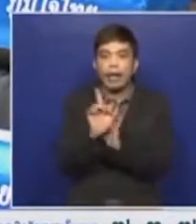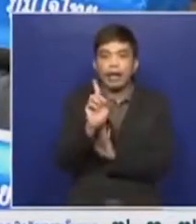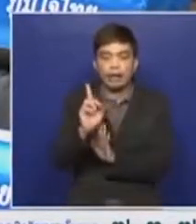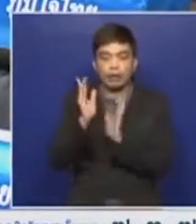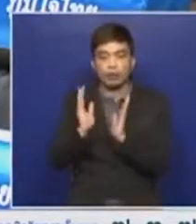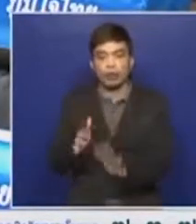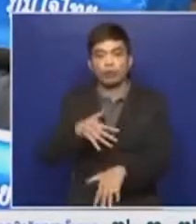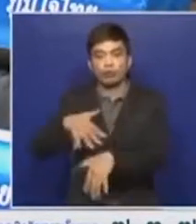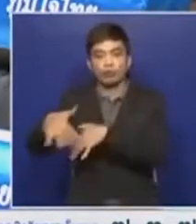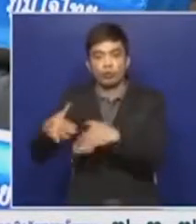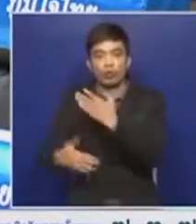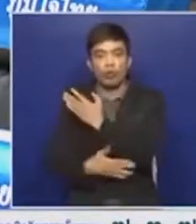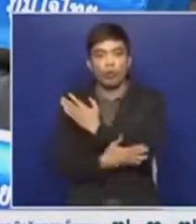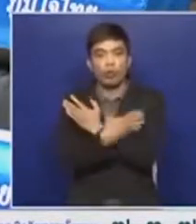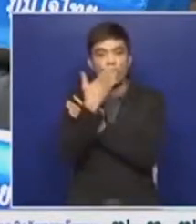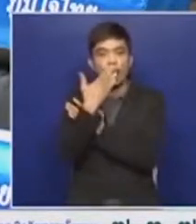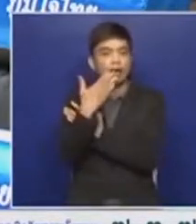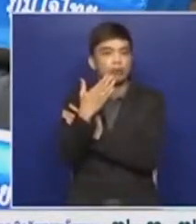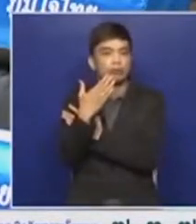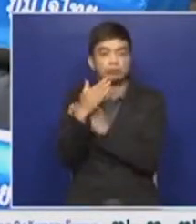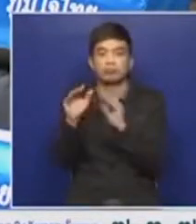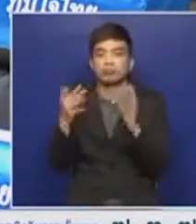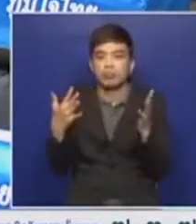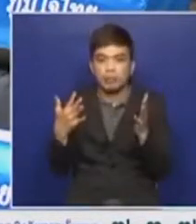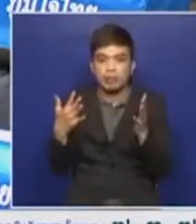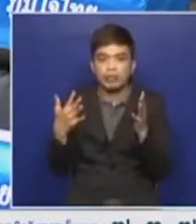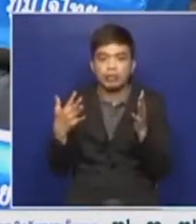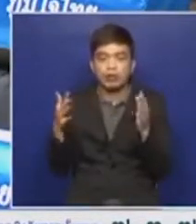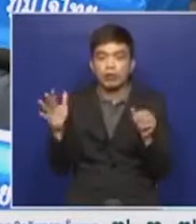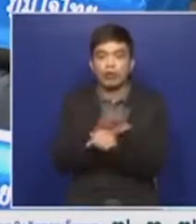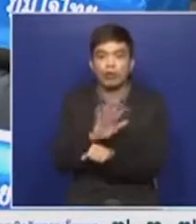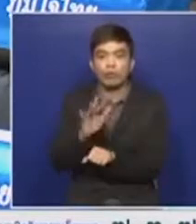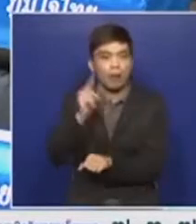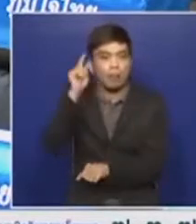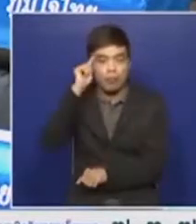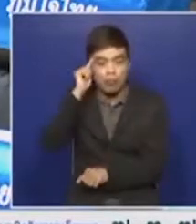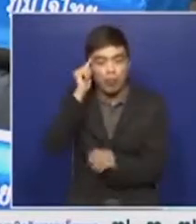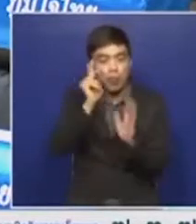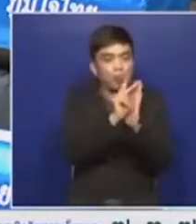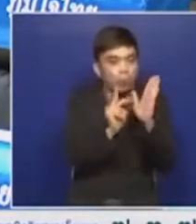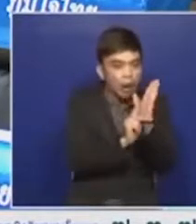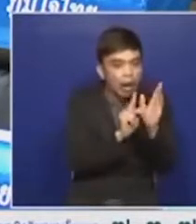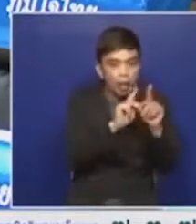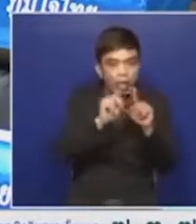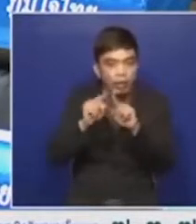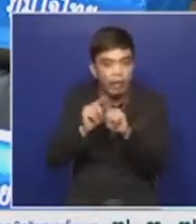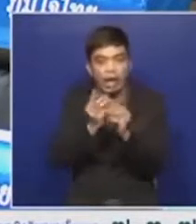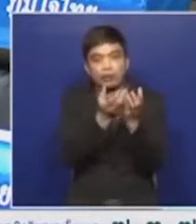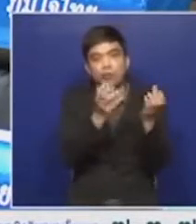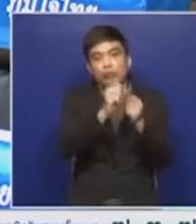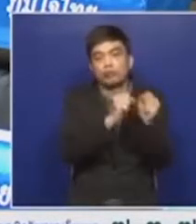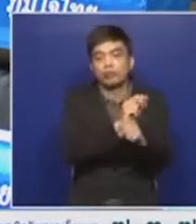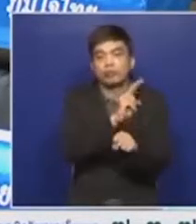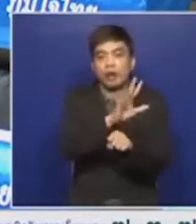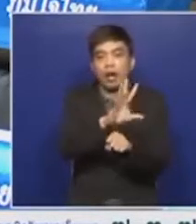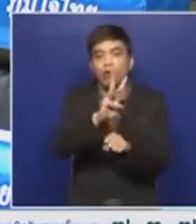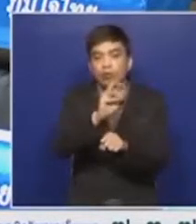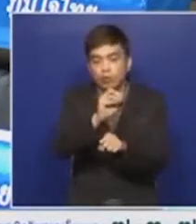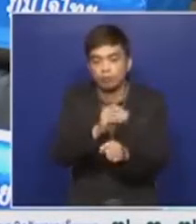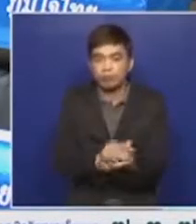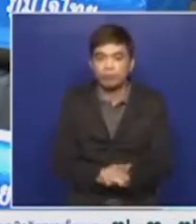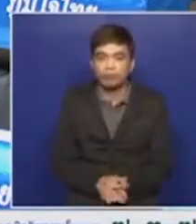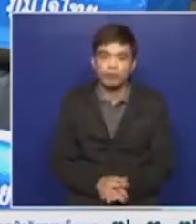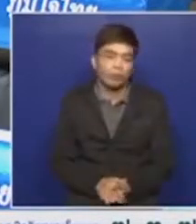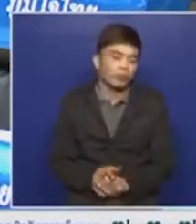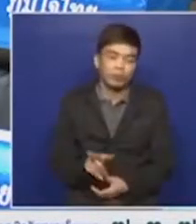ขาดโอกาสที่จะทราบถึงความเลวร้ายของรัฐมนตรีฉบับนี้ชัยชนะในวันนั้นจึงตั้งอยู่บน